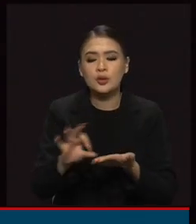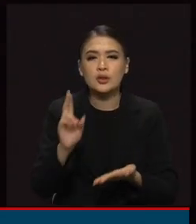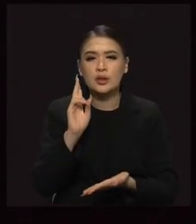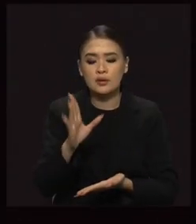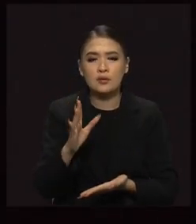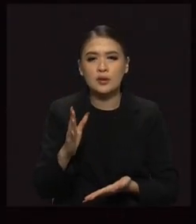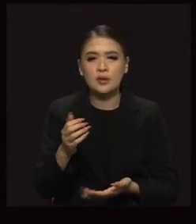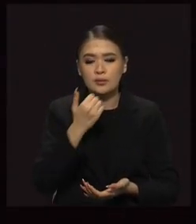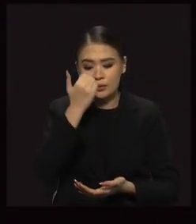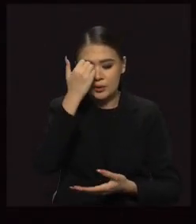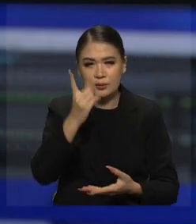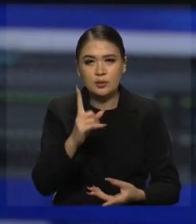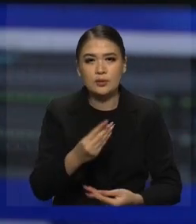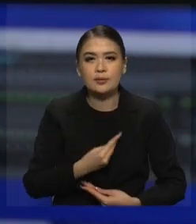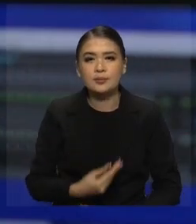выдали.